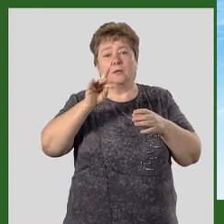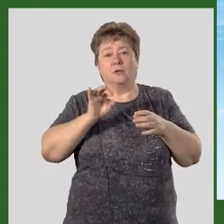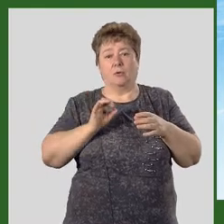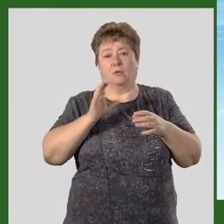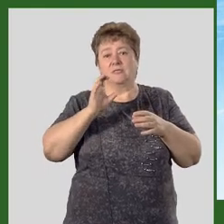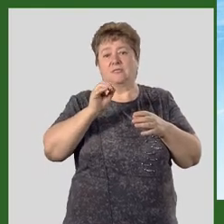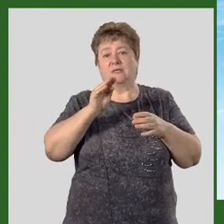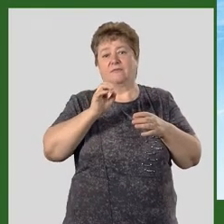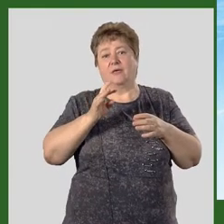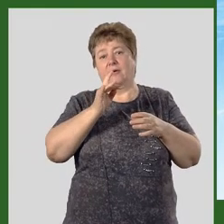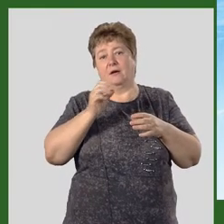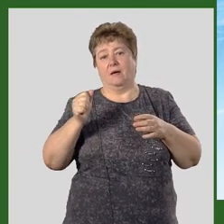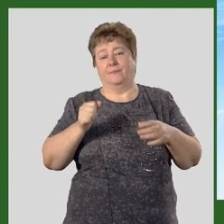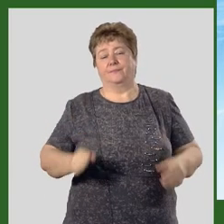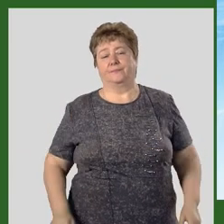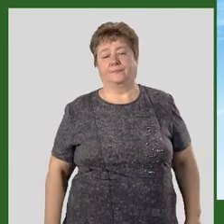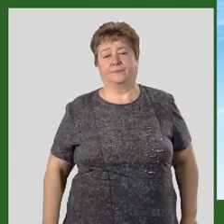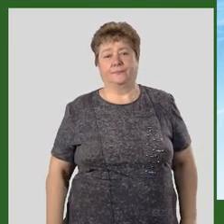гидросфера.